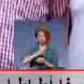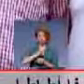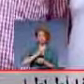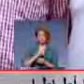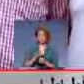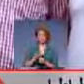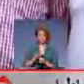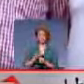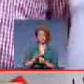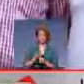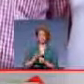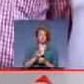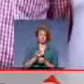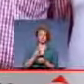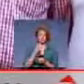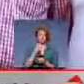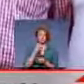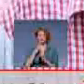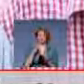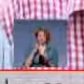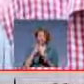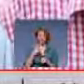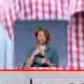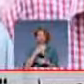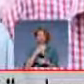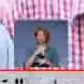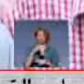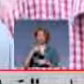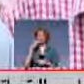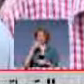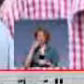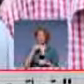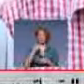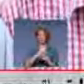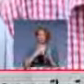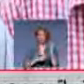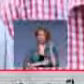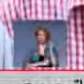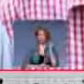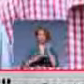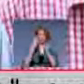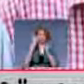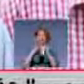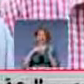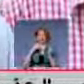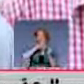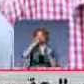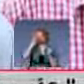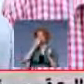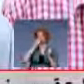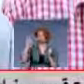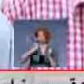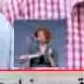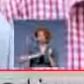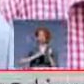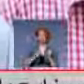يحللي الحوادق عشان يجيني ضغط وهكذا. فهو مهمته زي ما الانسان بقى خليفه مكانه